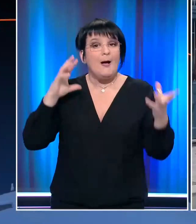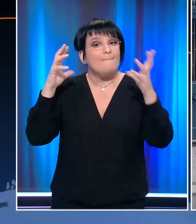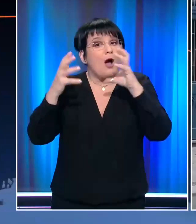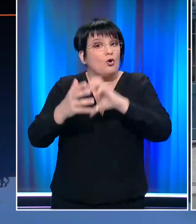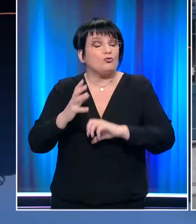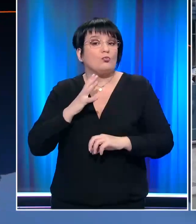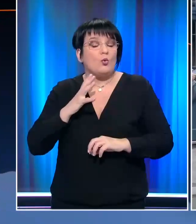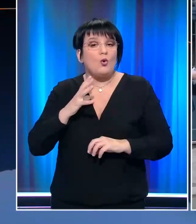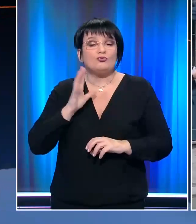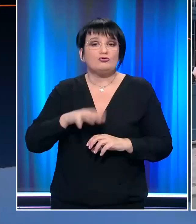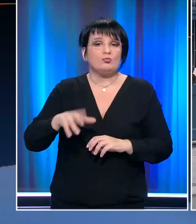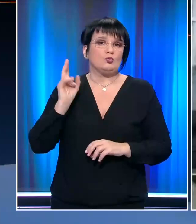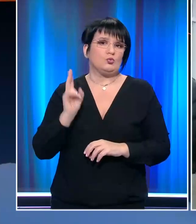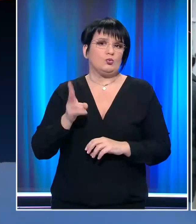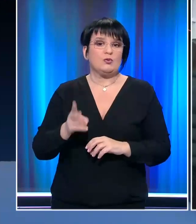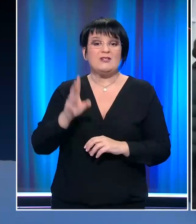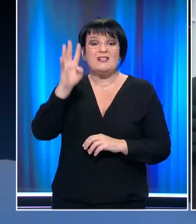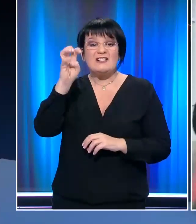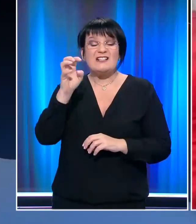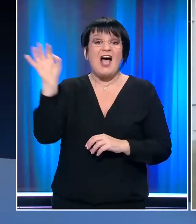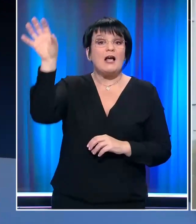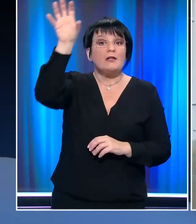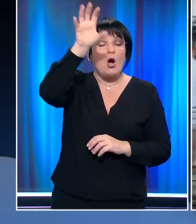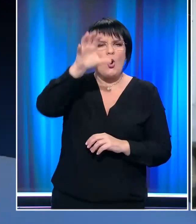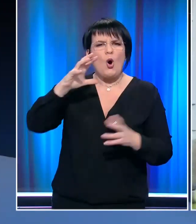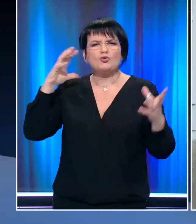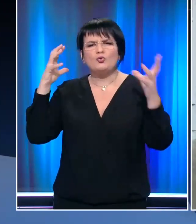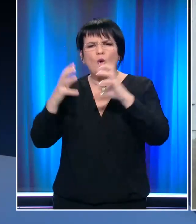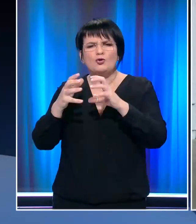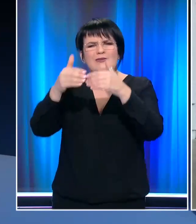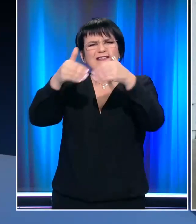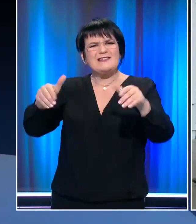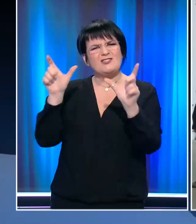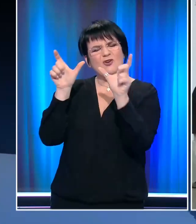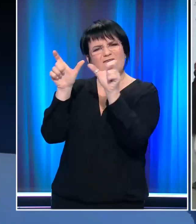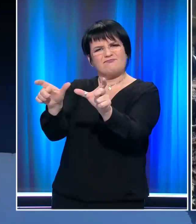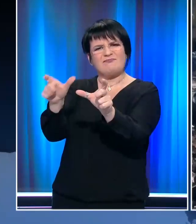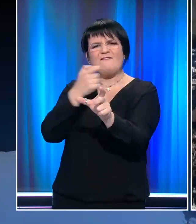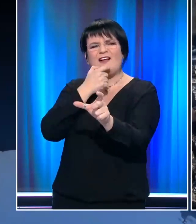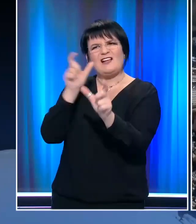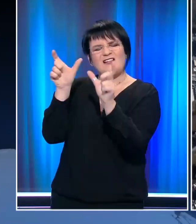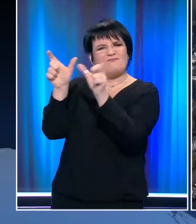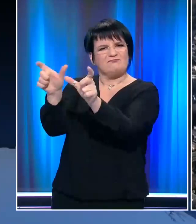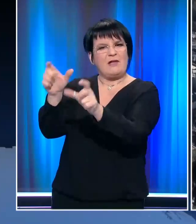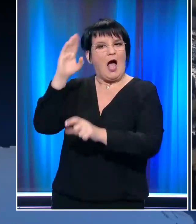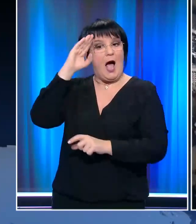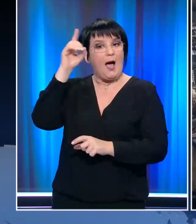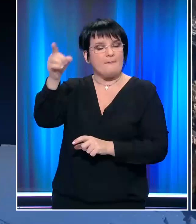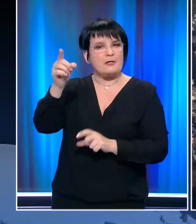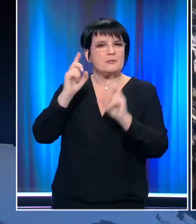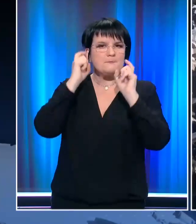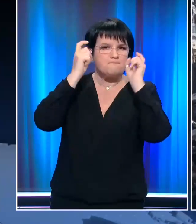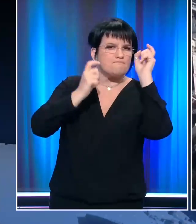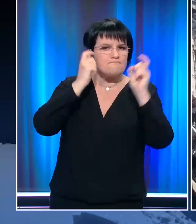ανησυχία παραμένει στο κόκκινο. Πάνω από 40 χώρες σε όλο τον κόσμο έχουν κλείσει τα σύνορά τους με τη Βρετανία. Οι Ηνωμένες Πολιτείες